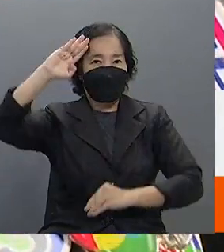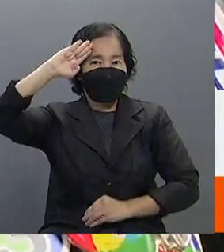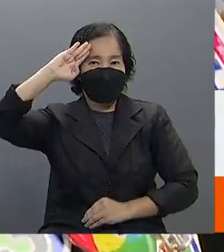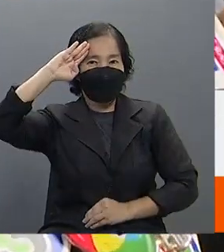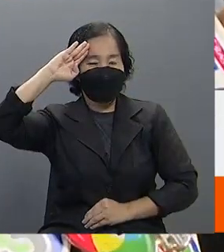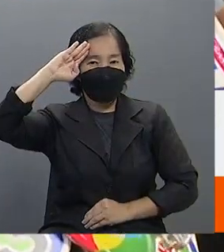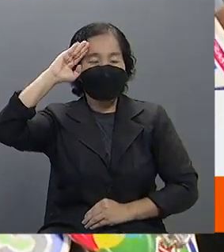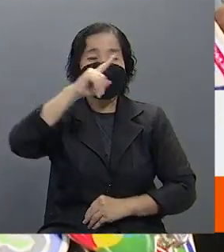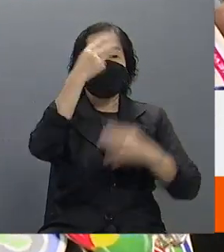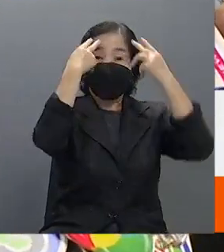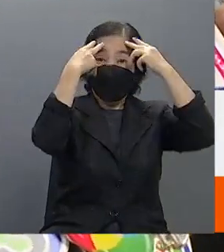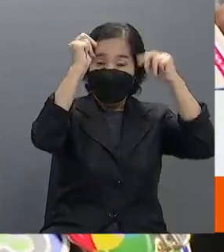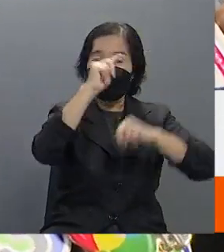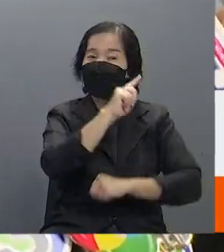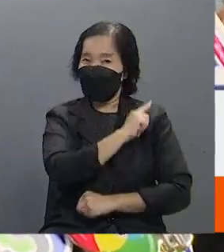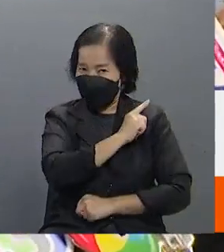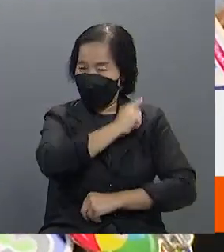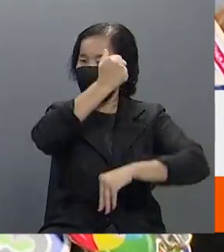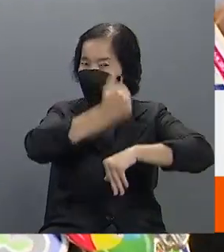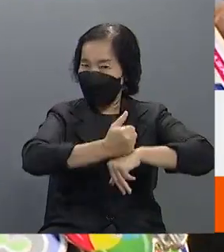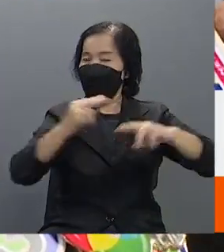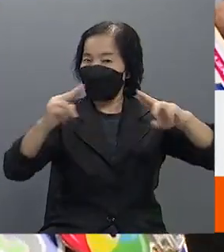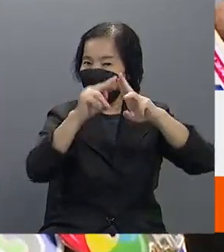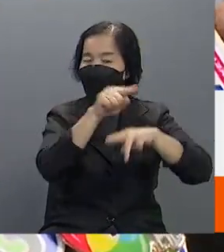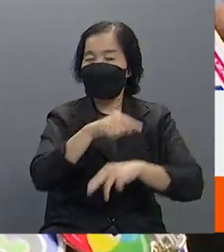นเมื่อได้รับฟังแล้วเนี่ยก็คิดว่า